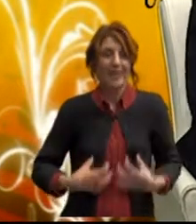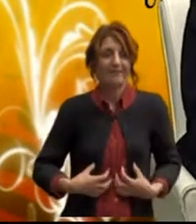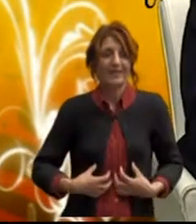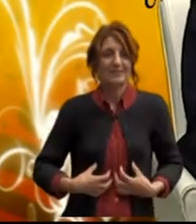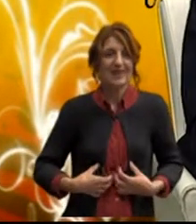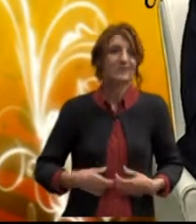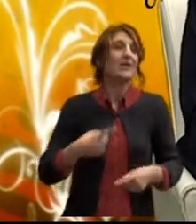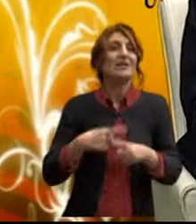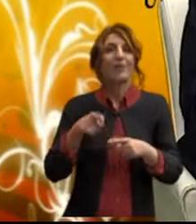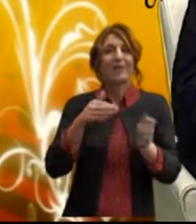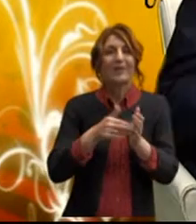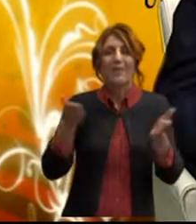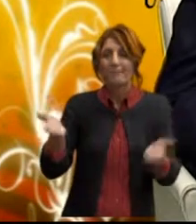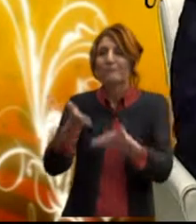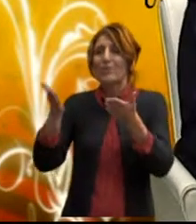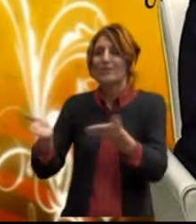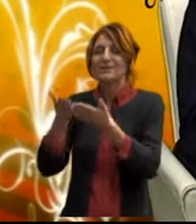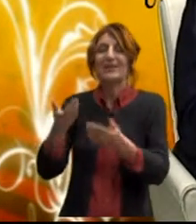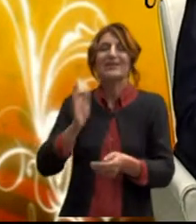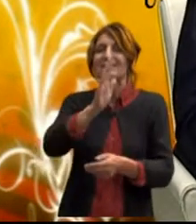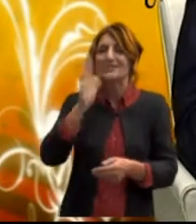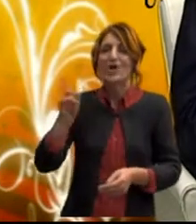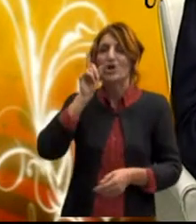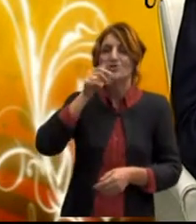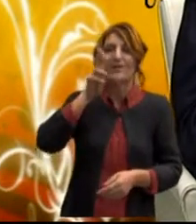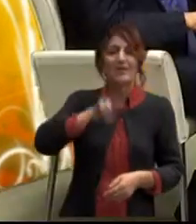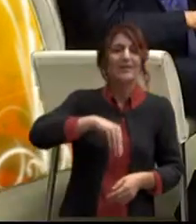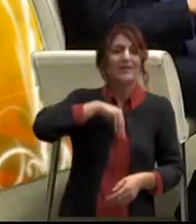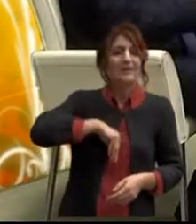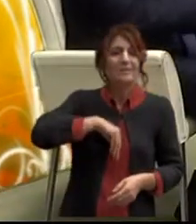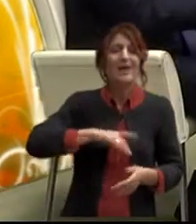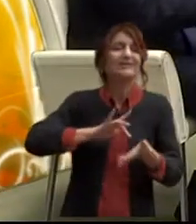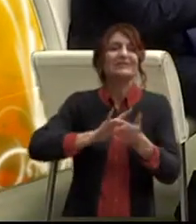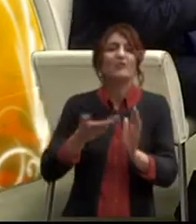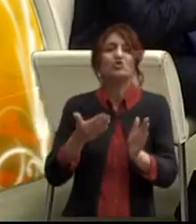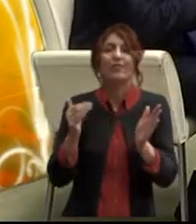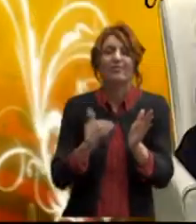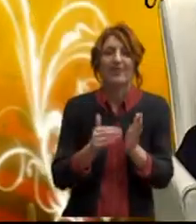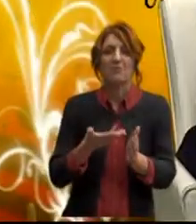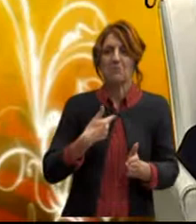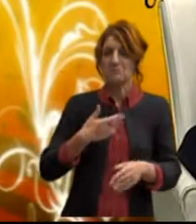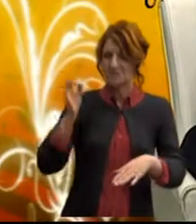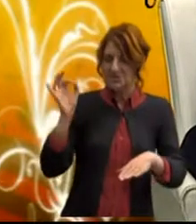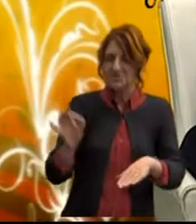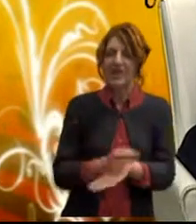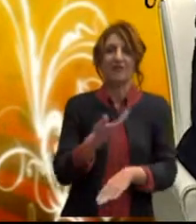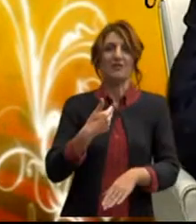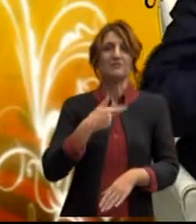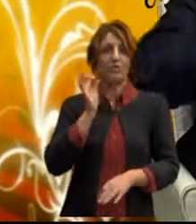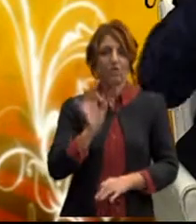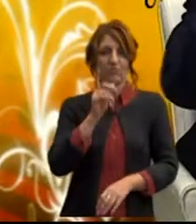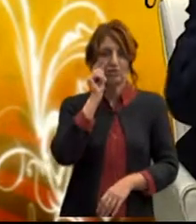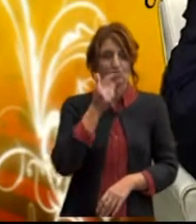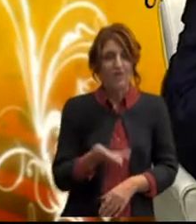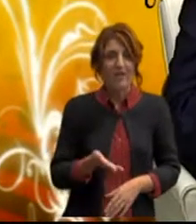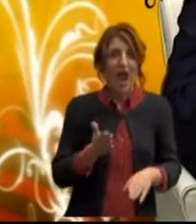ljude da shvate da svako od nas u sebi ima sve ono što mu je potrebno da bude sretan i dobar čovjek. I ako